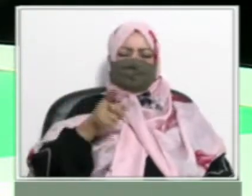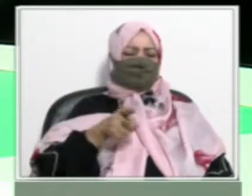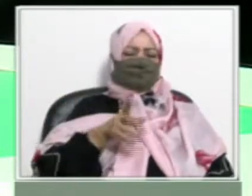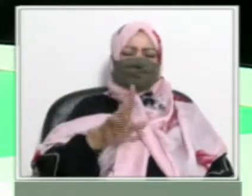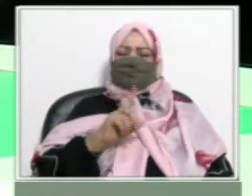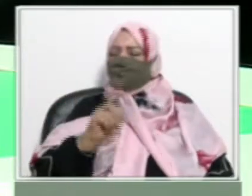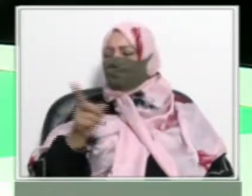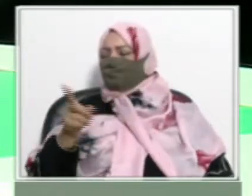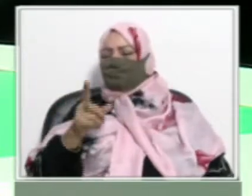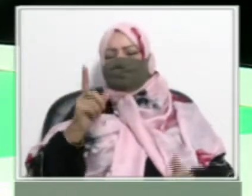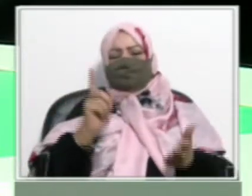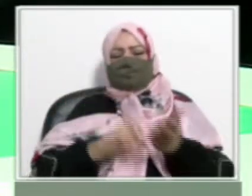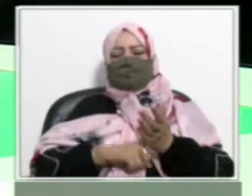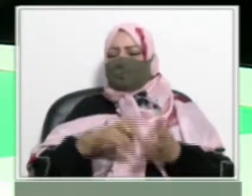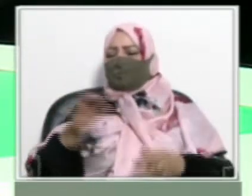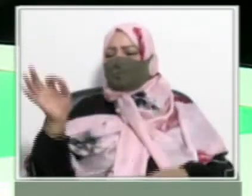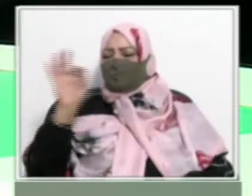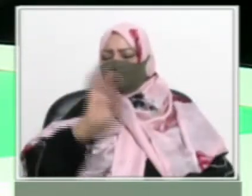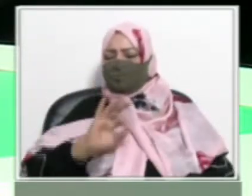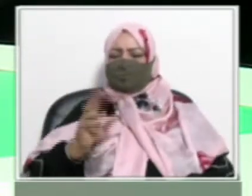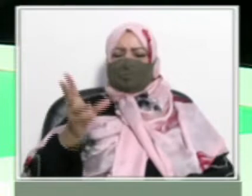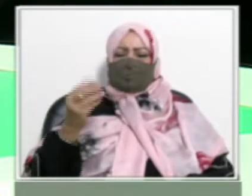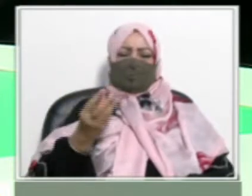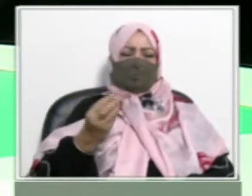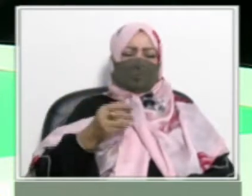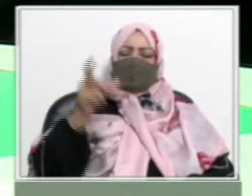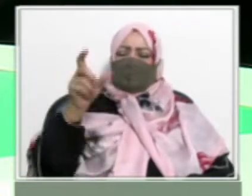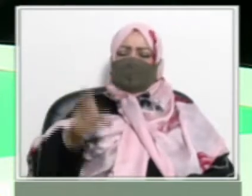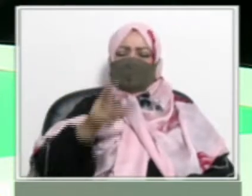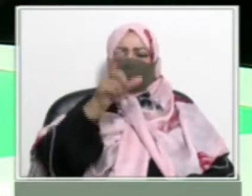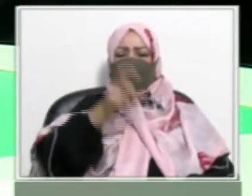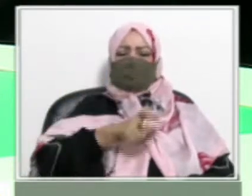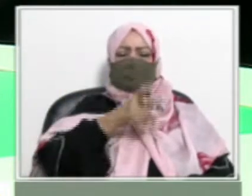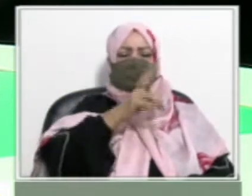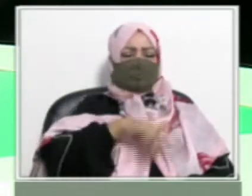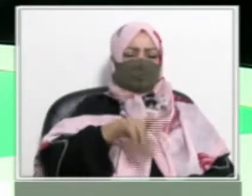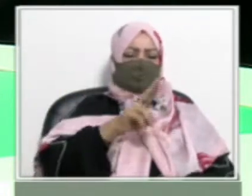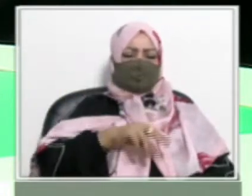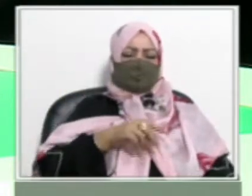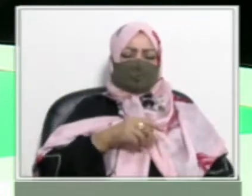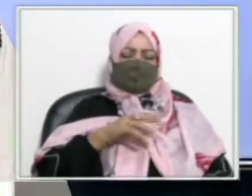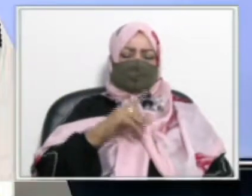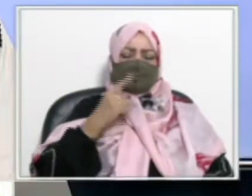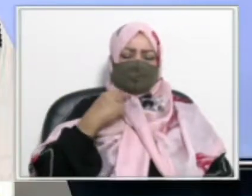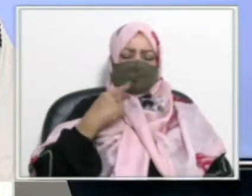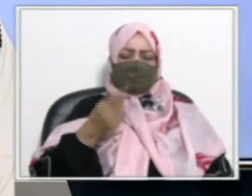شيخه؟ نعم. بارك الله فيكم ورحمه الله وبركاته. الله يحفظك ويبارك فيك. معنا متصل.